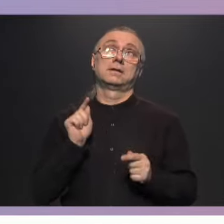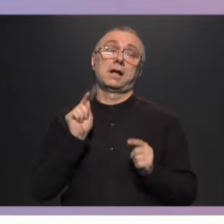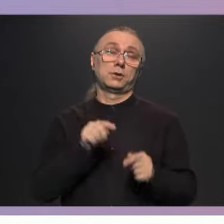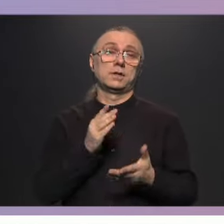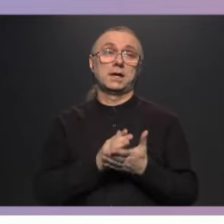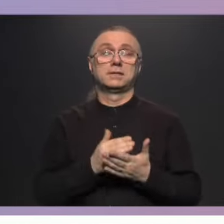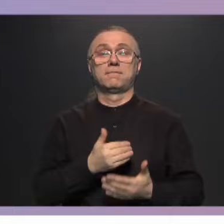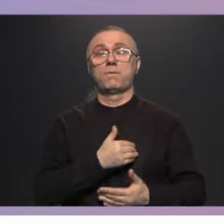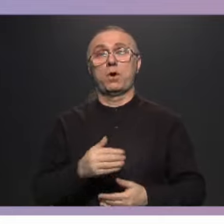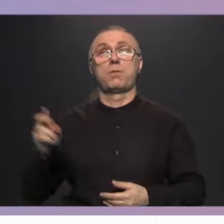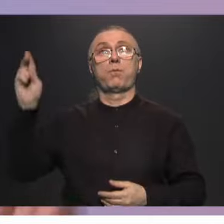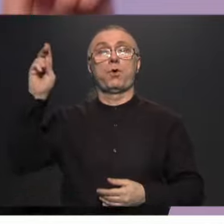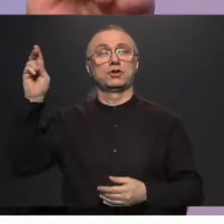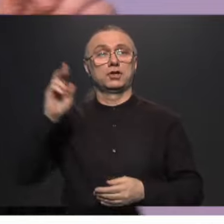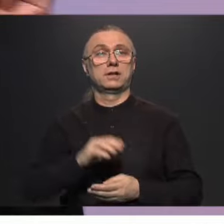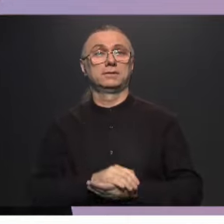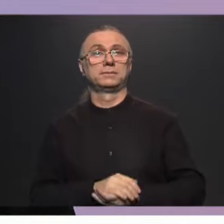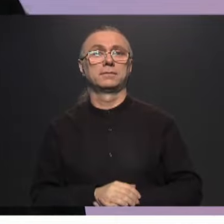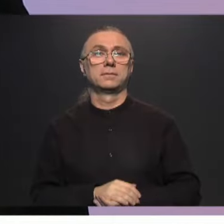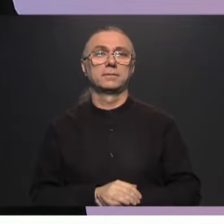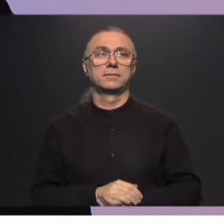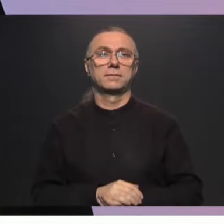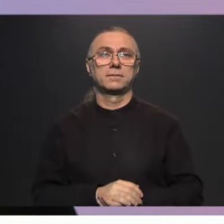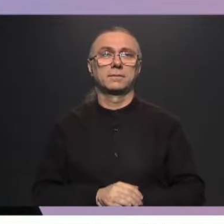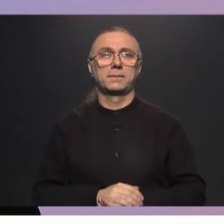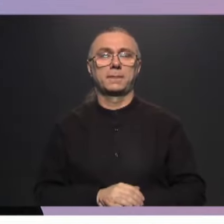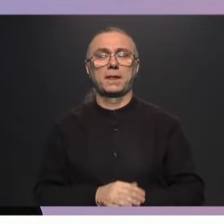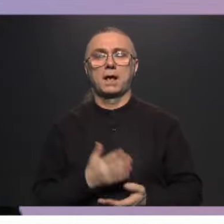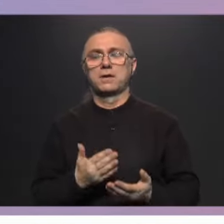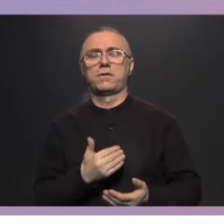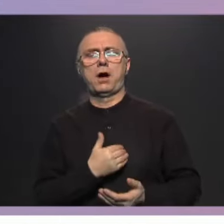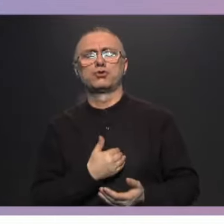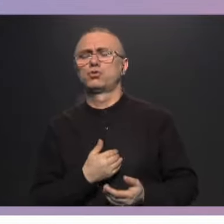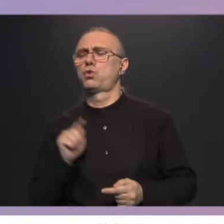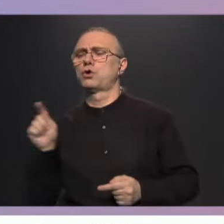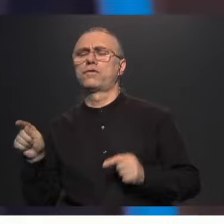хочу это, и даже вот то, и вот это, а может быть, даже немножко того,